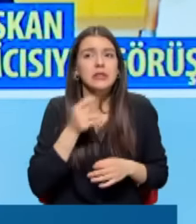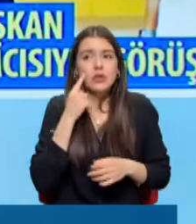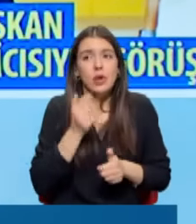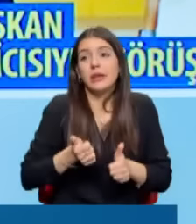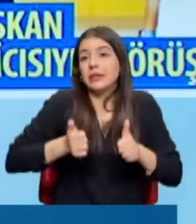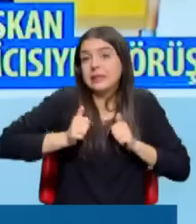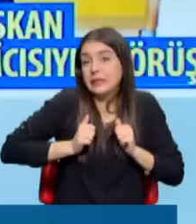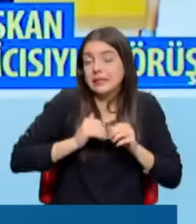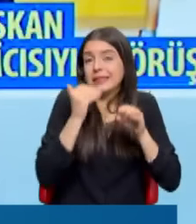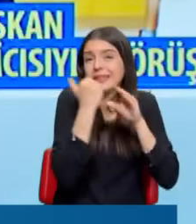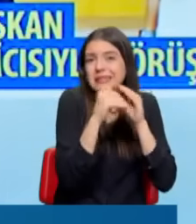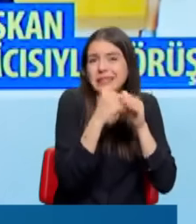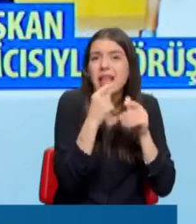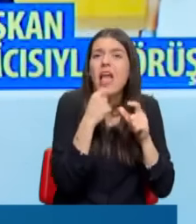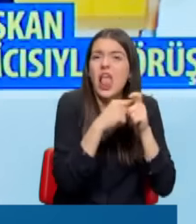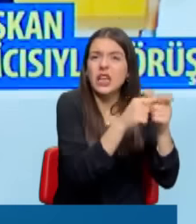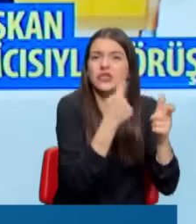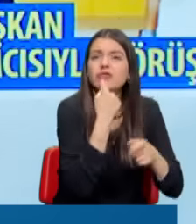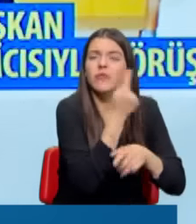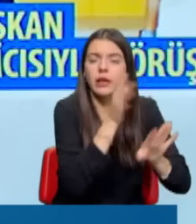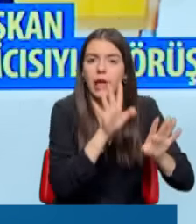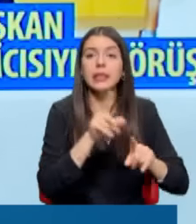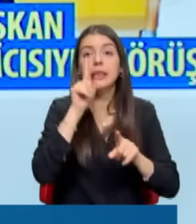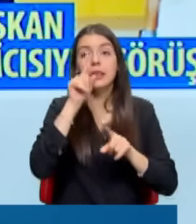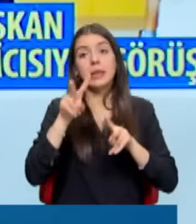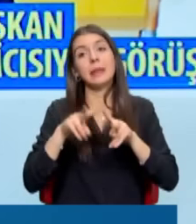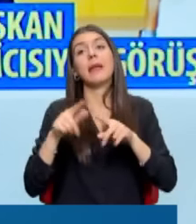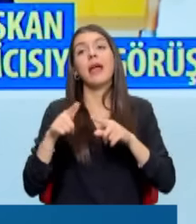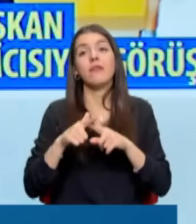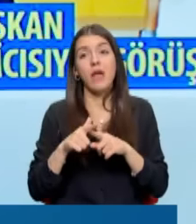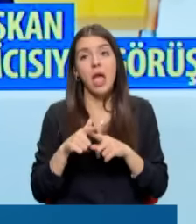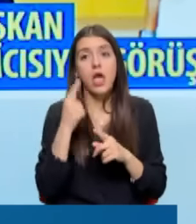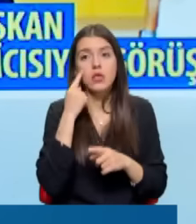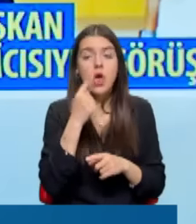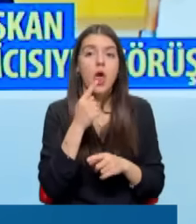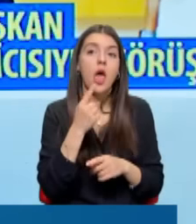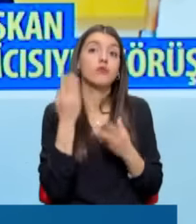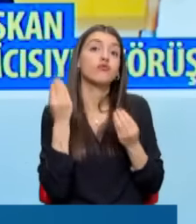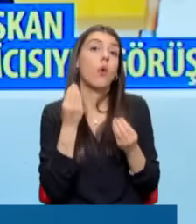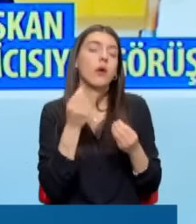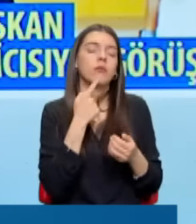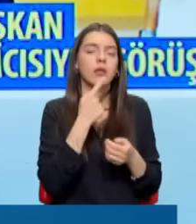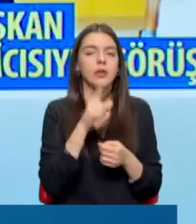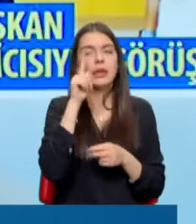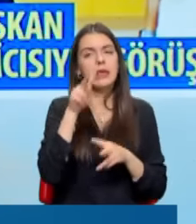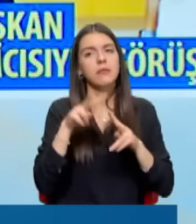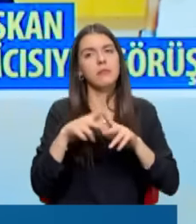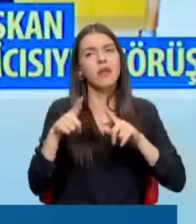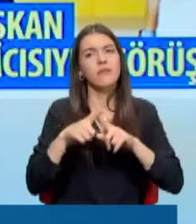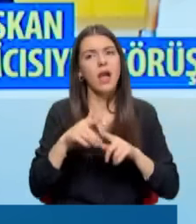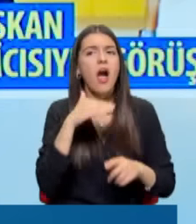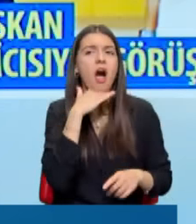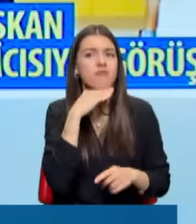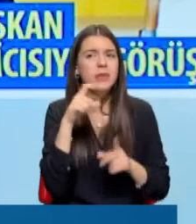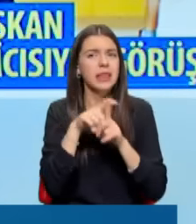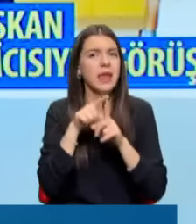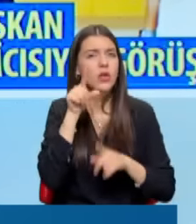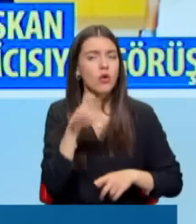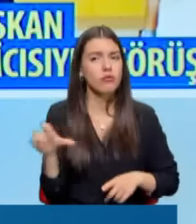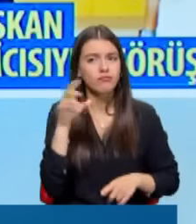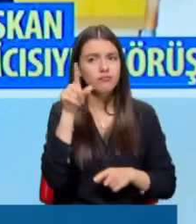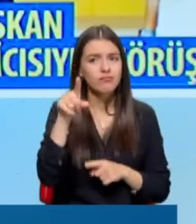yüklediği eleştirileri yapılırken IMF'den övgü yağdı. IMF Avrupa Direktörü Alfred Kemmer,